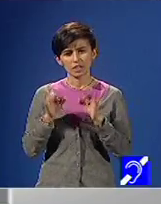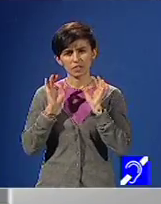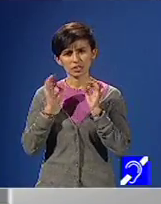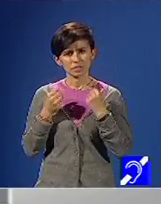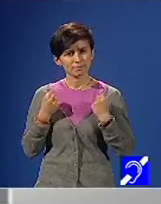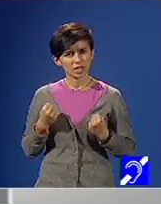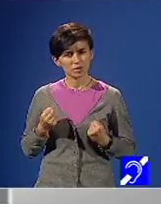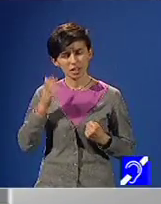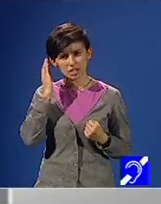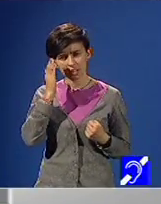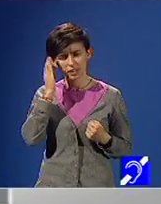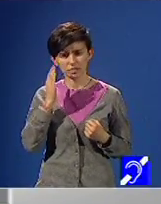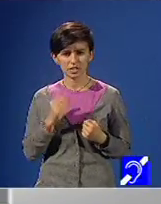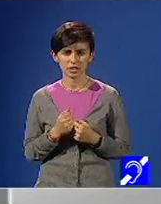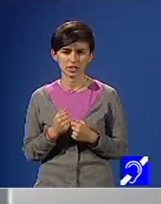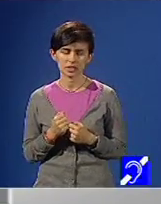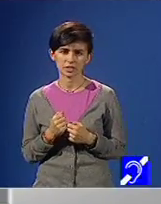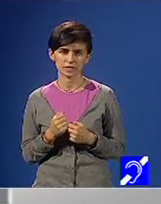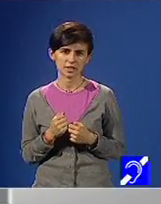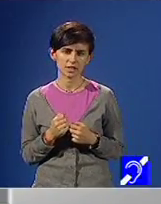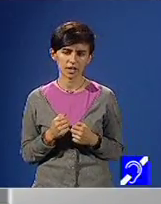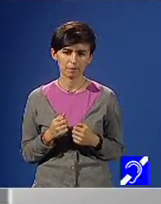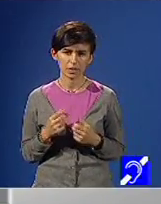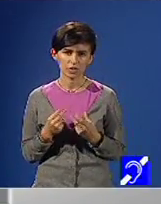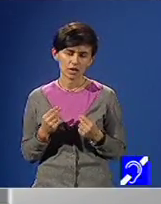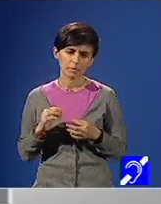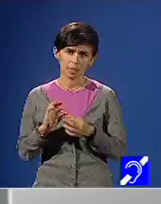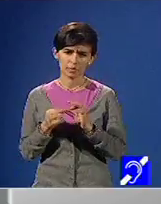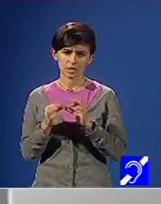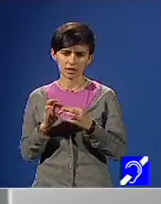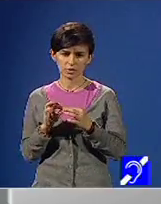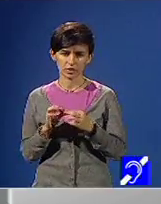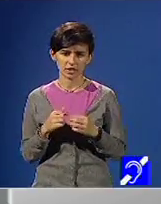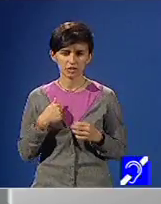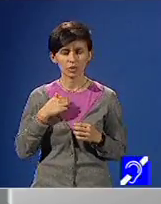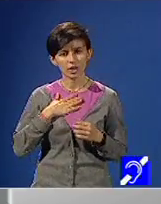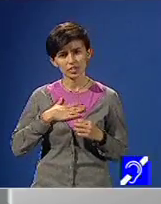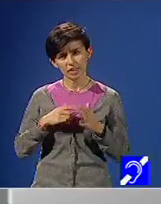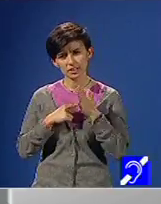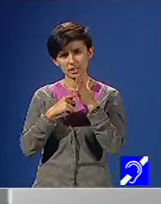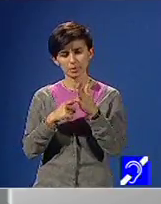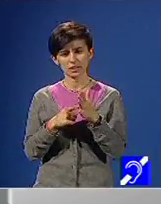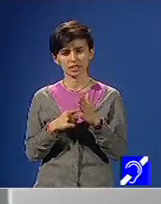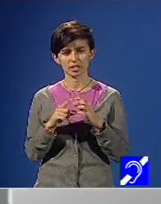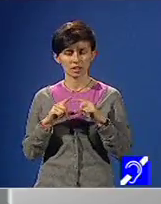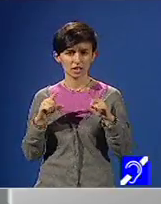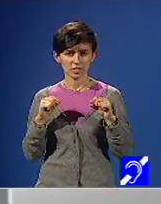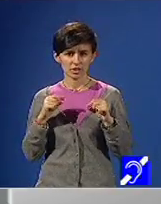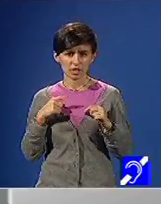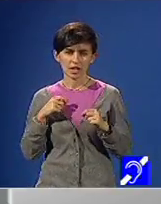învățare, tulburare de învățare, dislexie și aș vrea să clarific puțin dacă se poate. Dislexia este o